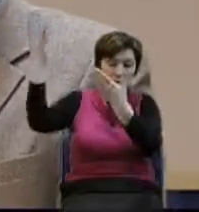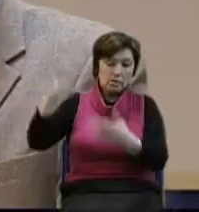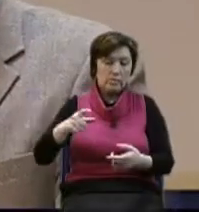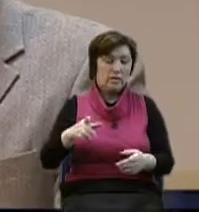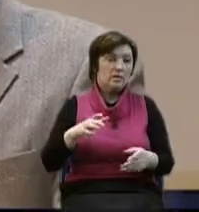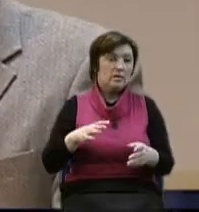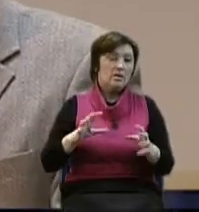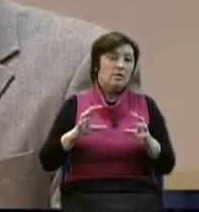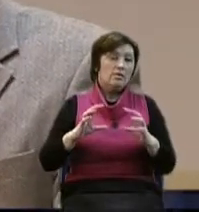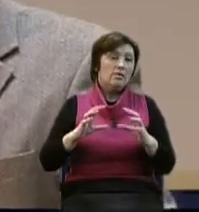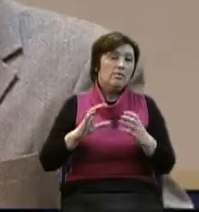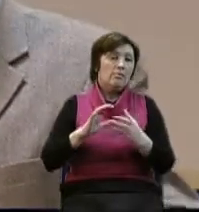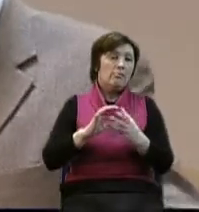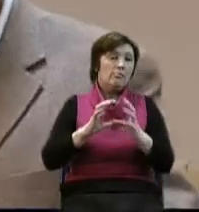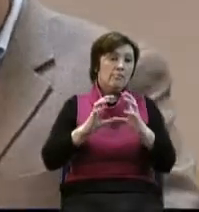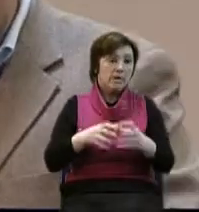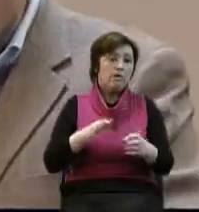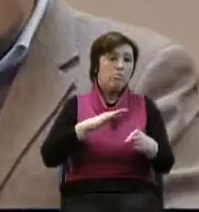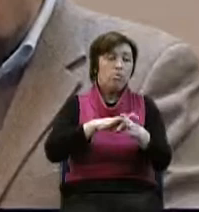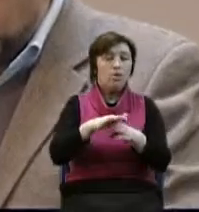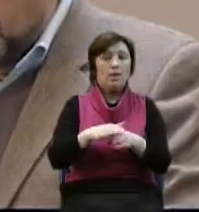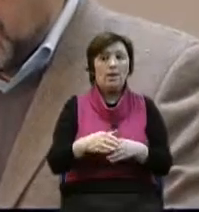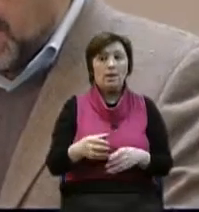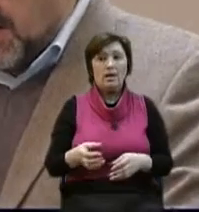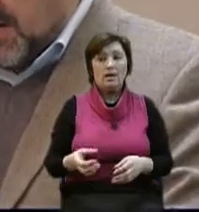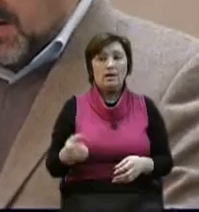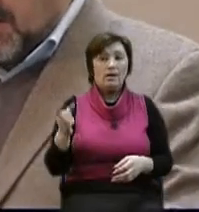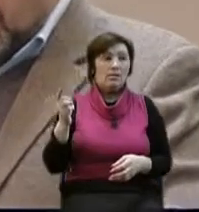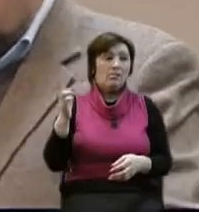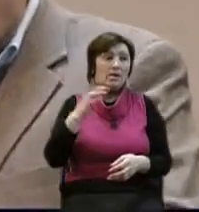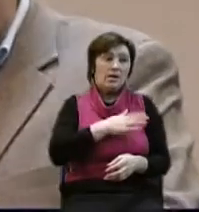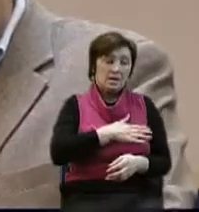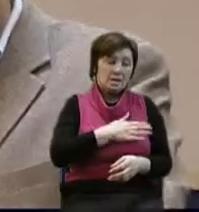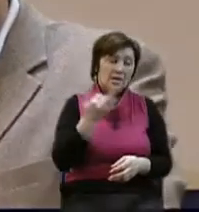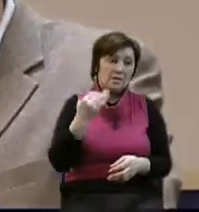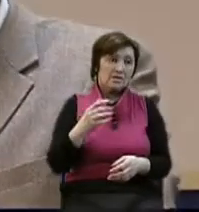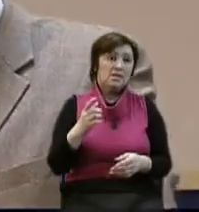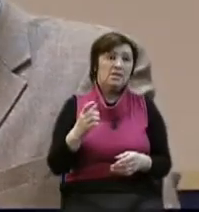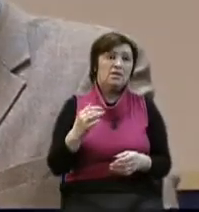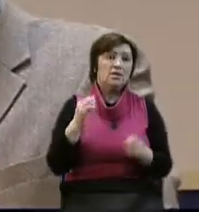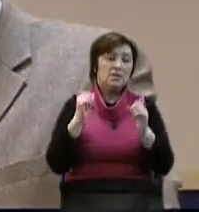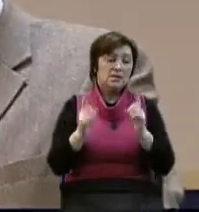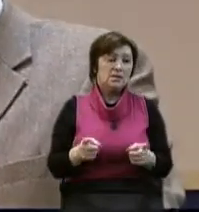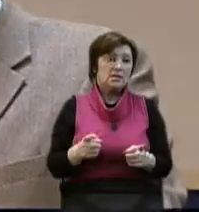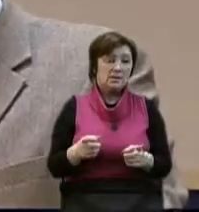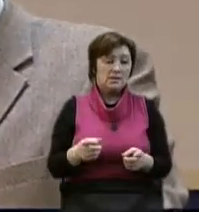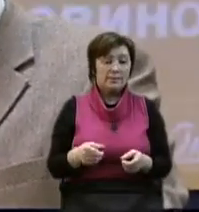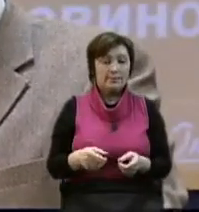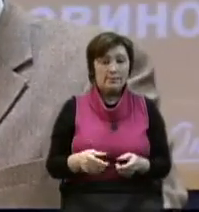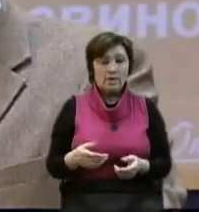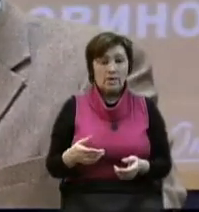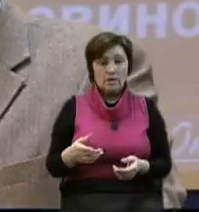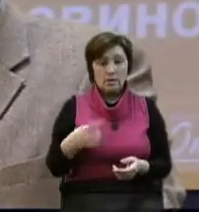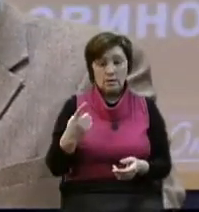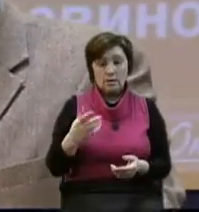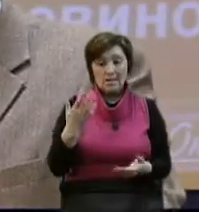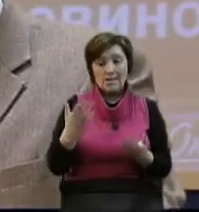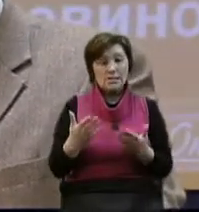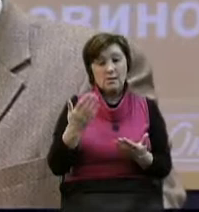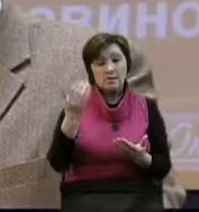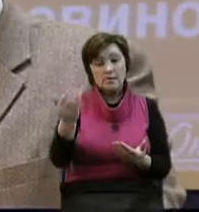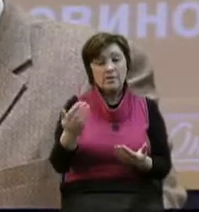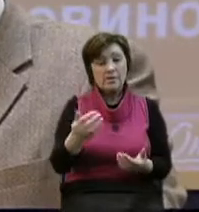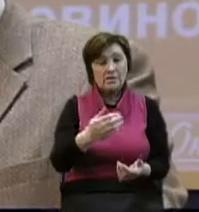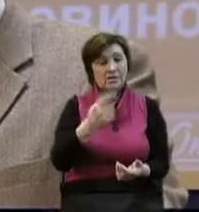благодати и истины. И следующее, что Он говорит. В 7 стихе, «Если бы вы знали, что значит